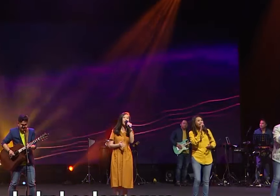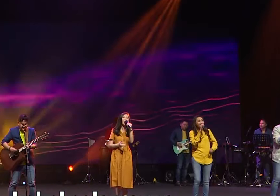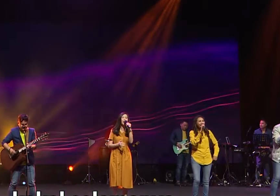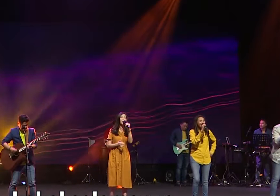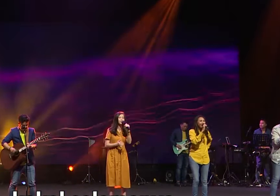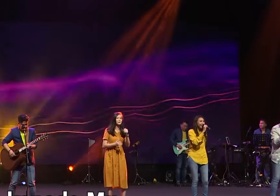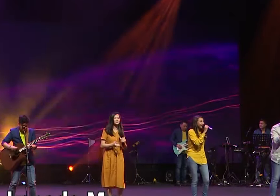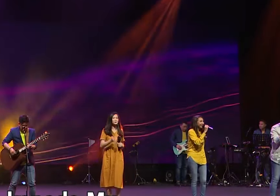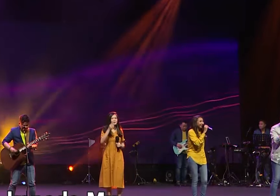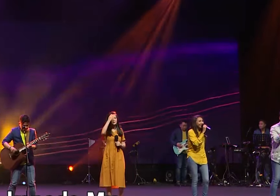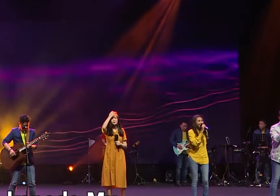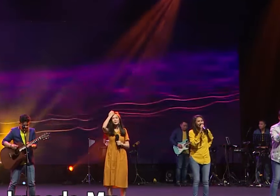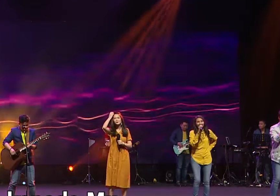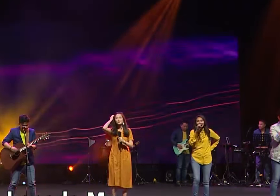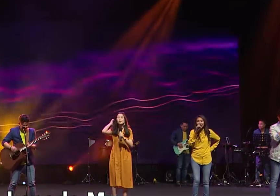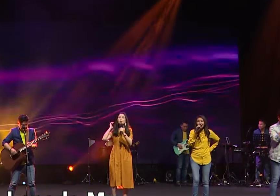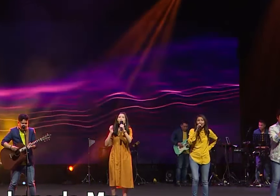selamanya.